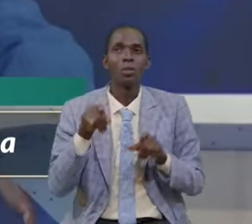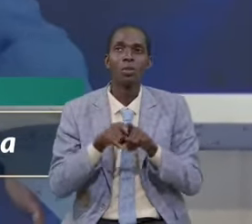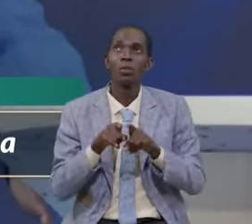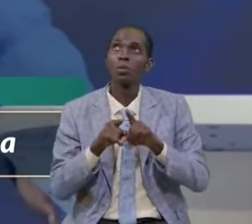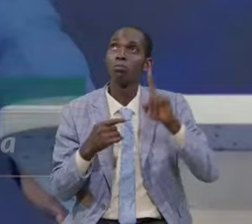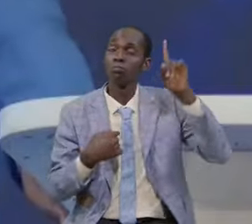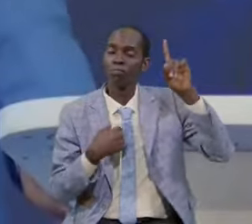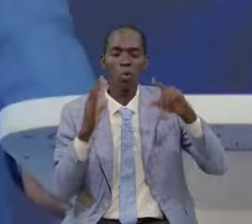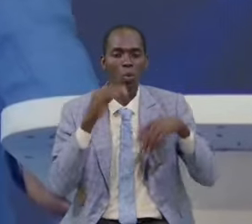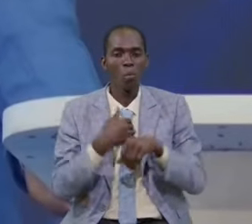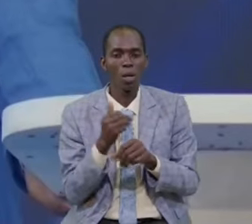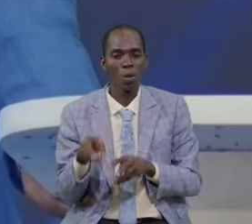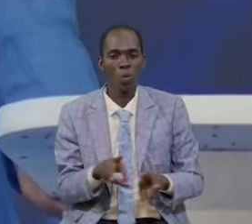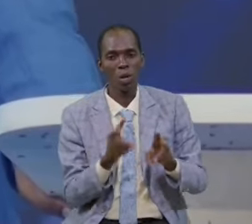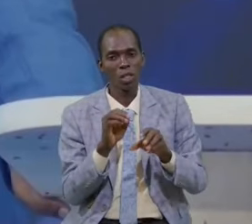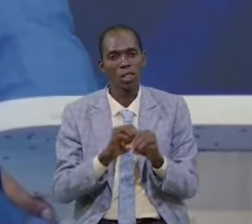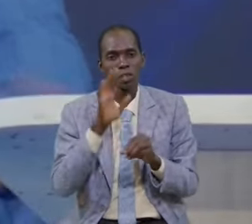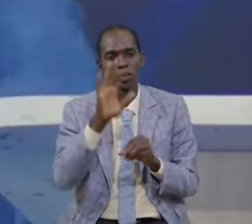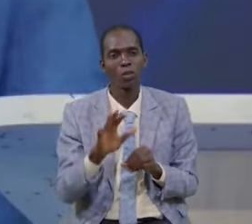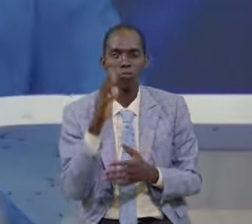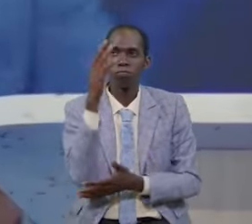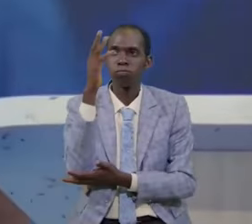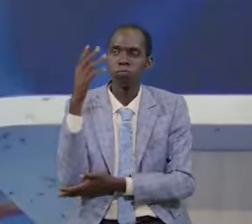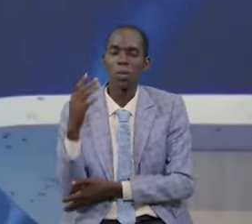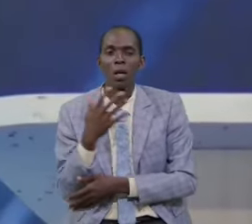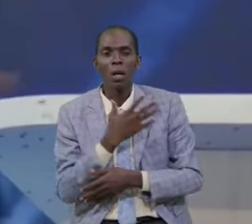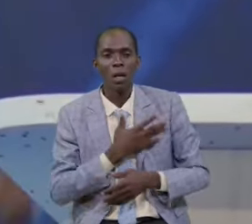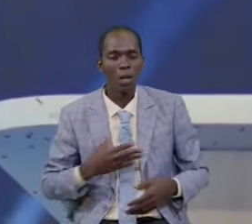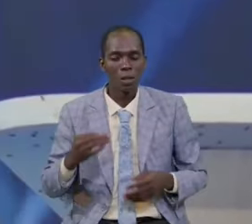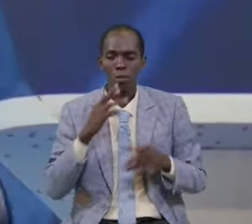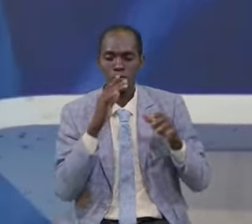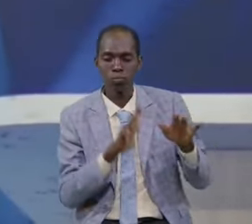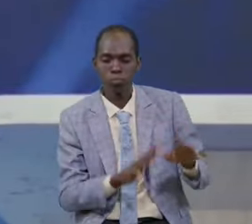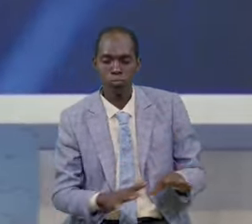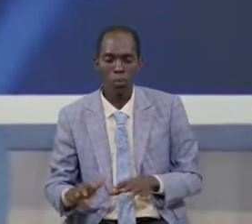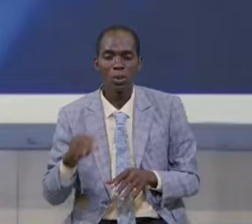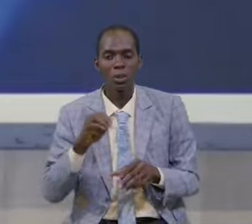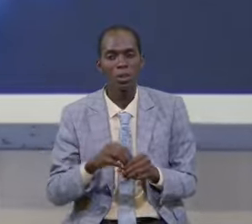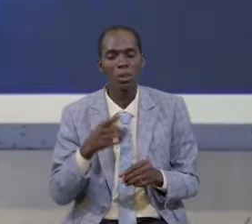dans ton désert, et des rives, des fleuves dans ta solitude. Maintenant, il nous dit, dans